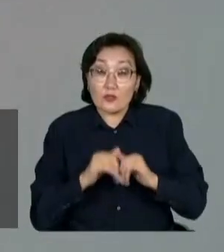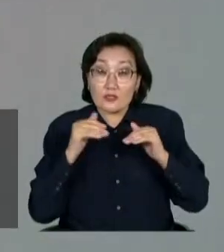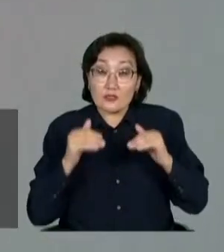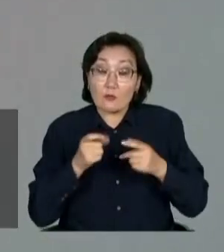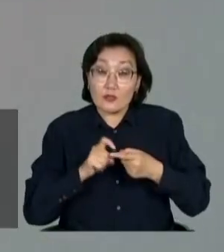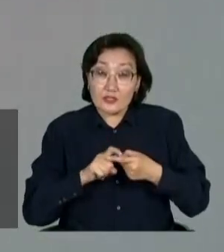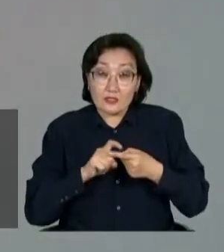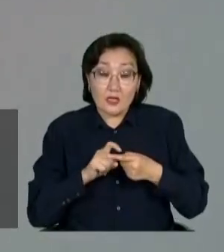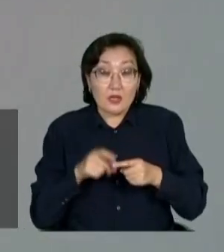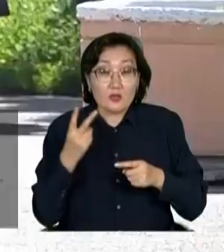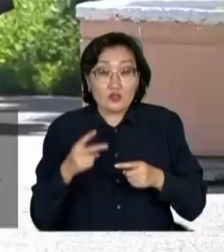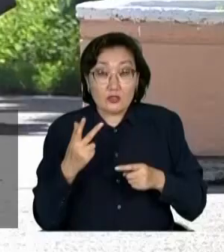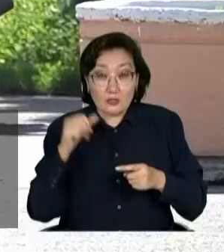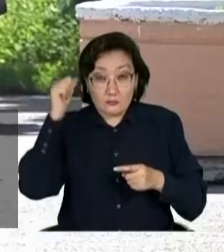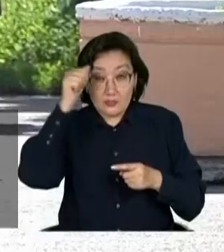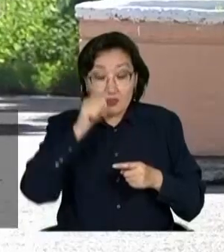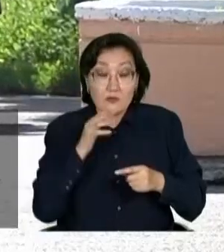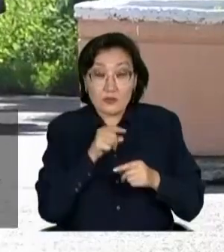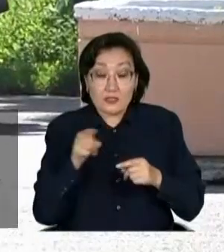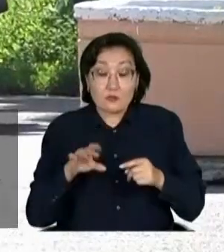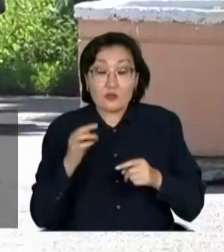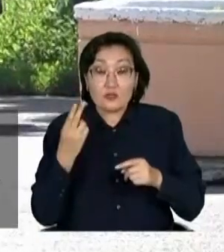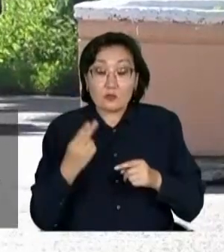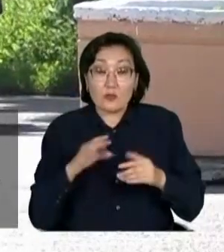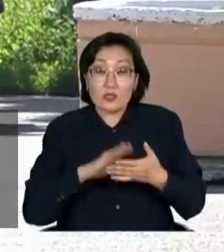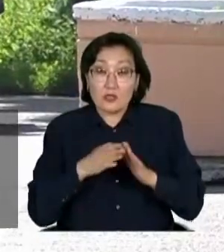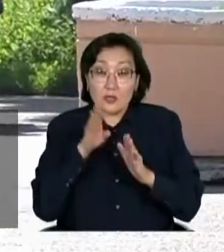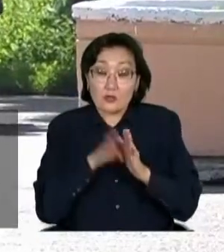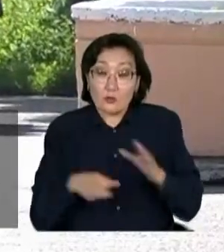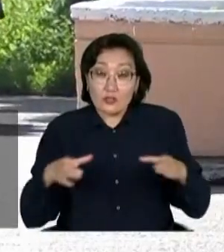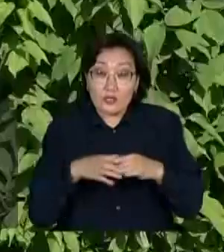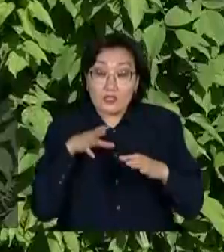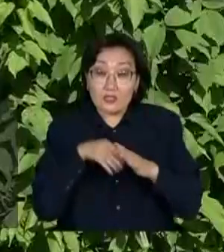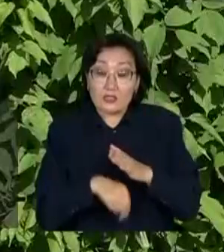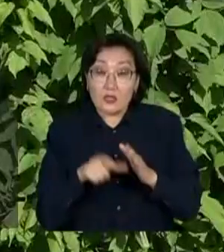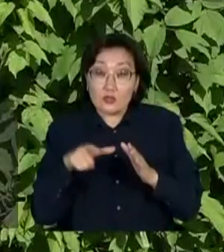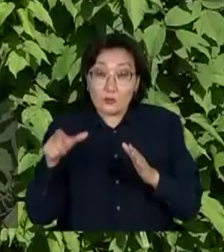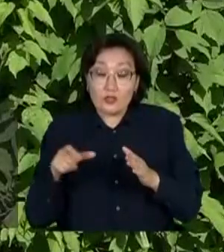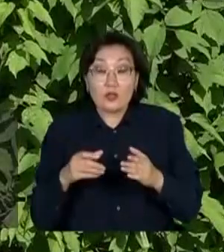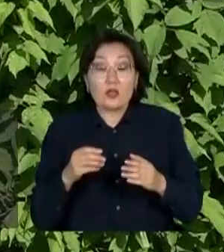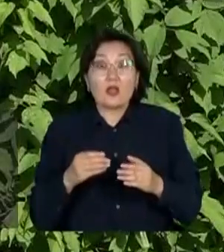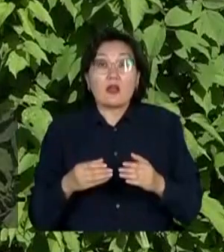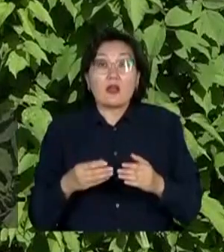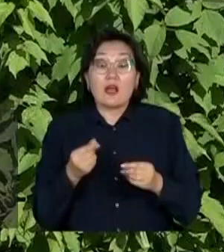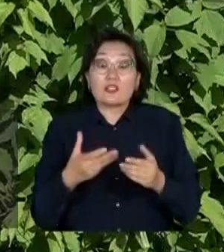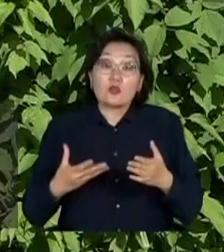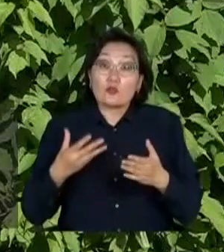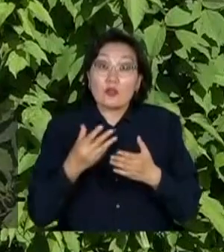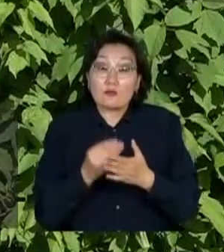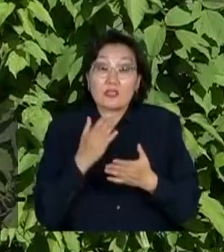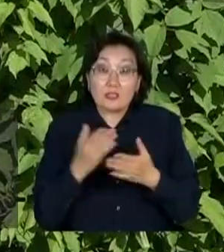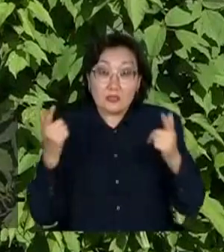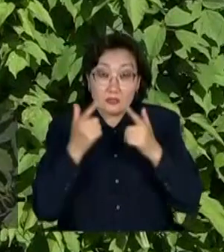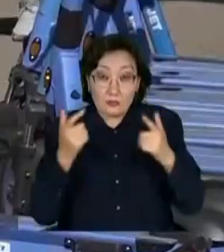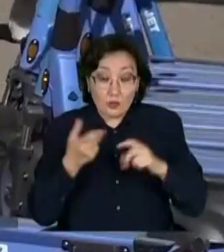байланысты 2023 жылдан бері әлеуметтік осал топтың қатарындағы адамдарға өтемақы беріліп келе жатқанын атап өтті. Осы